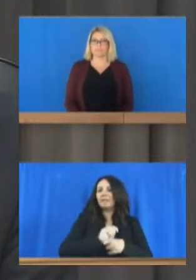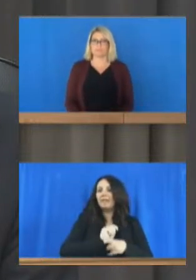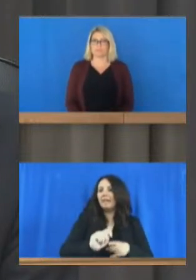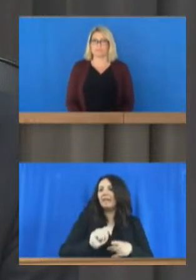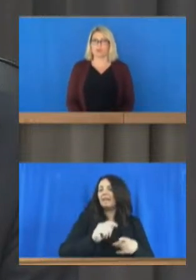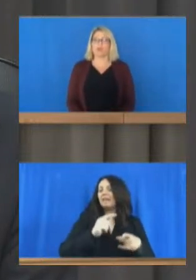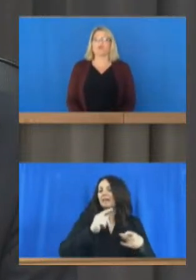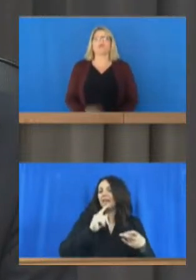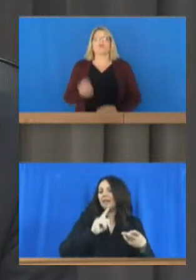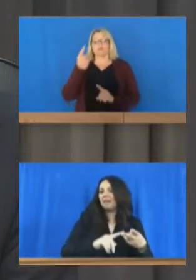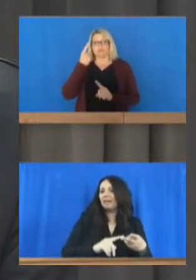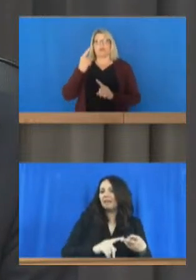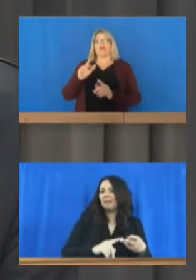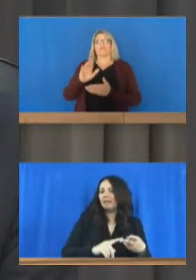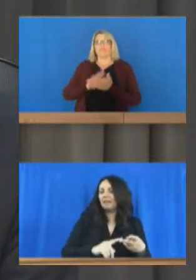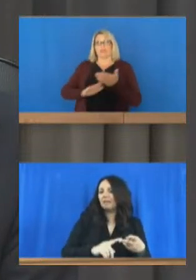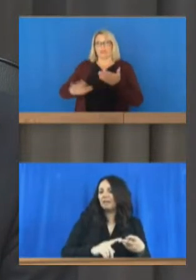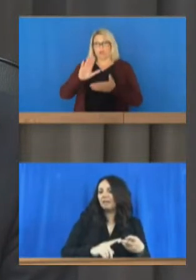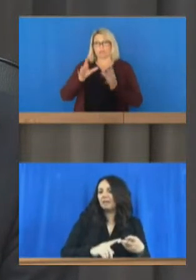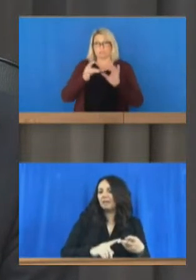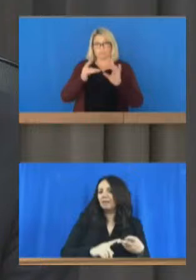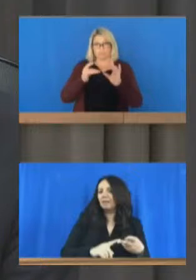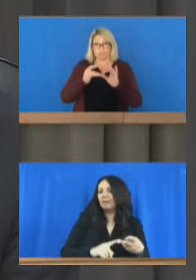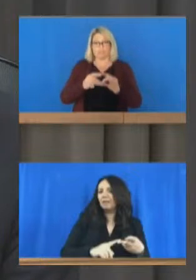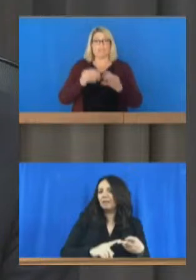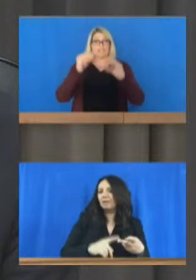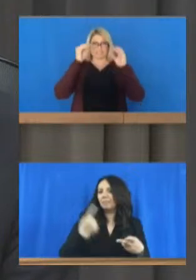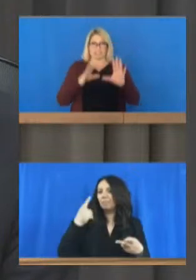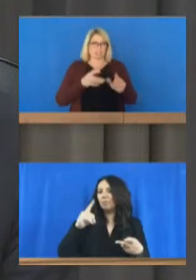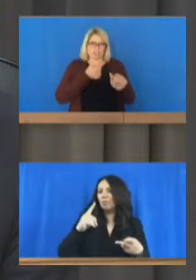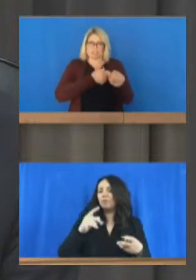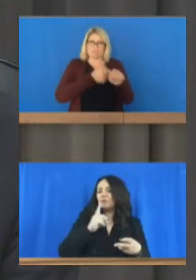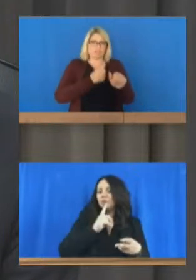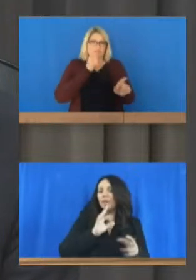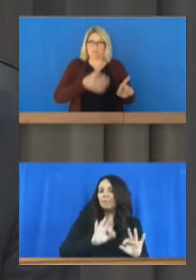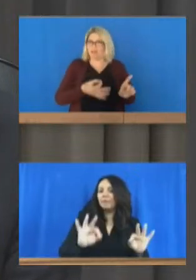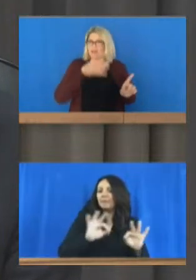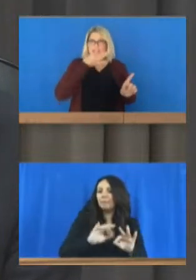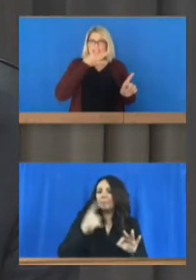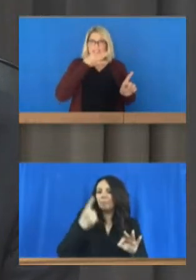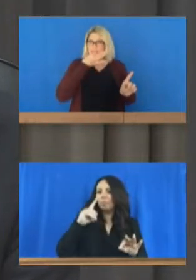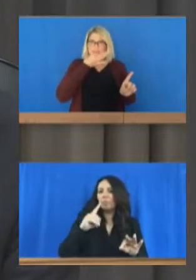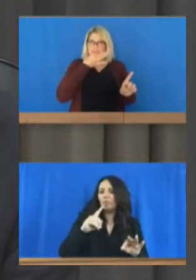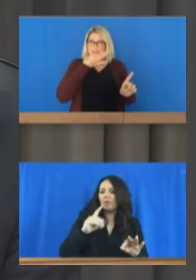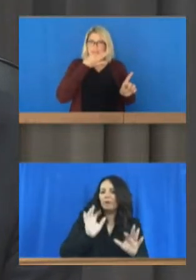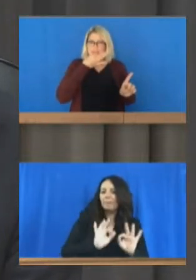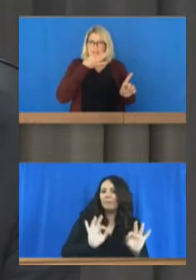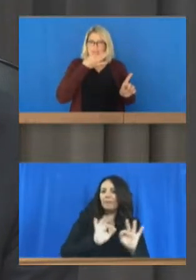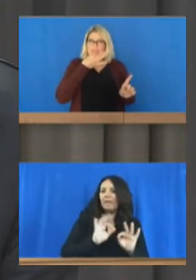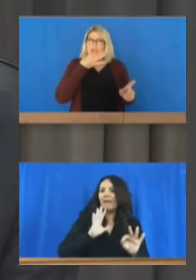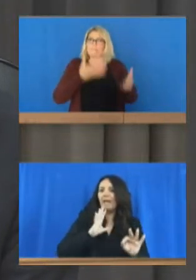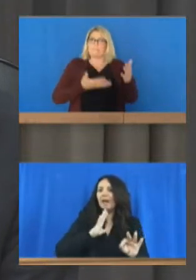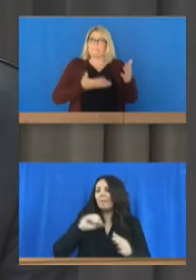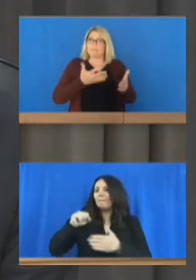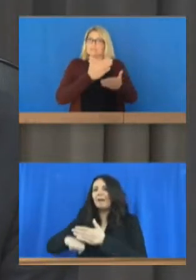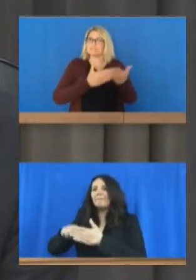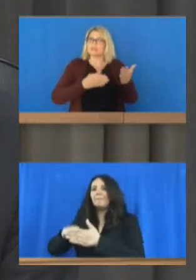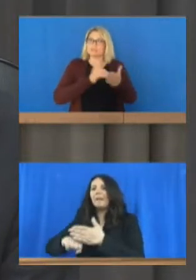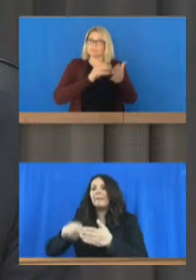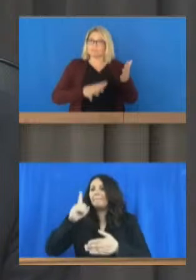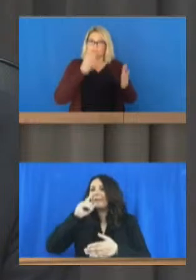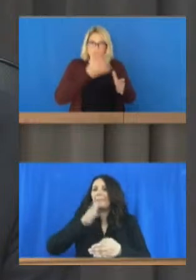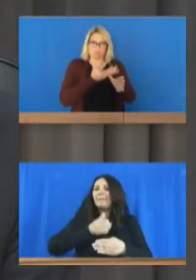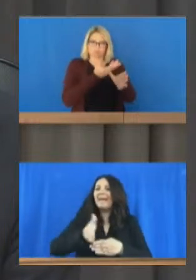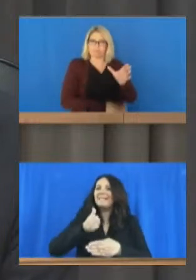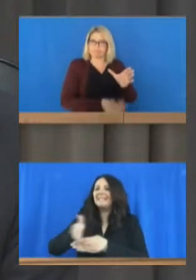la même sorte de programme qu'on a l'intention de mettre en place ici à Nouveau-Brunswick l'année prochaine. C'est déjà en place dans beaucoup